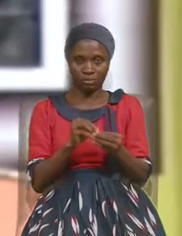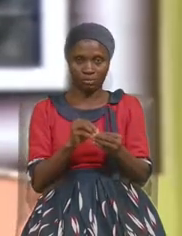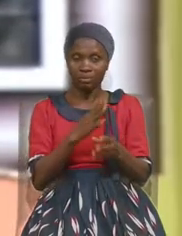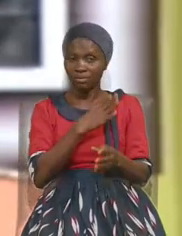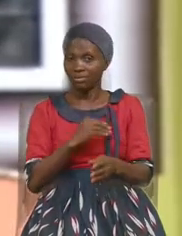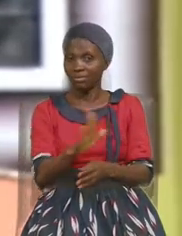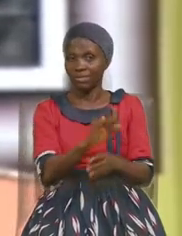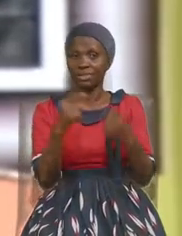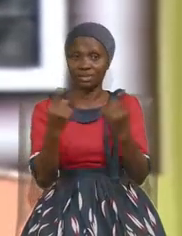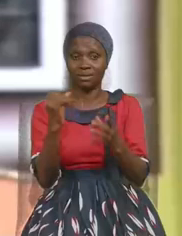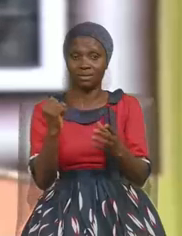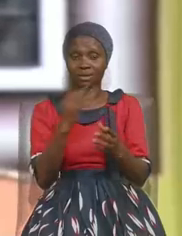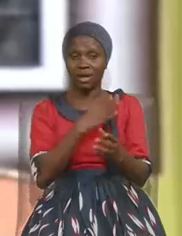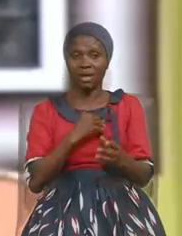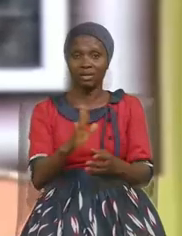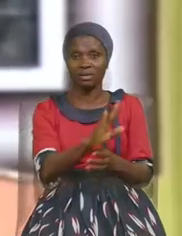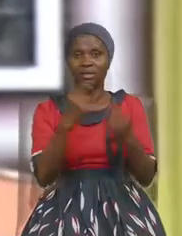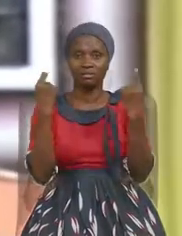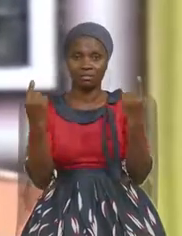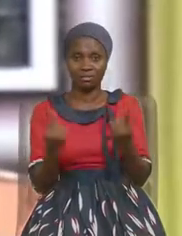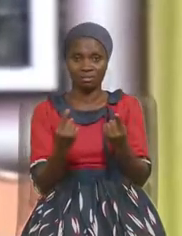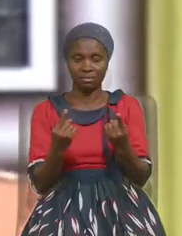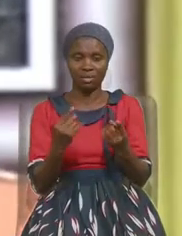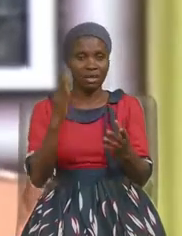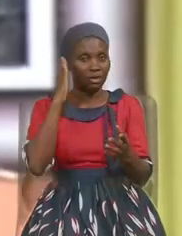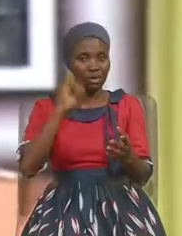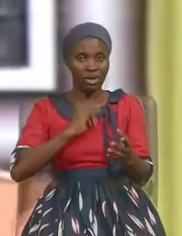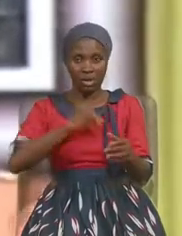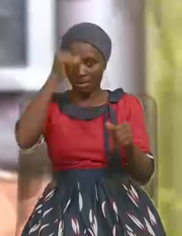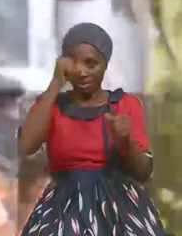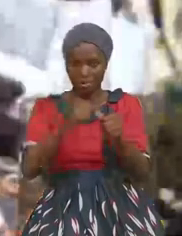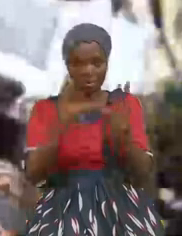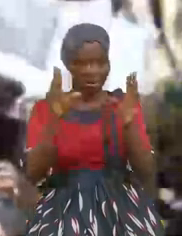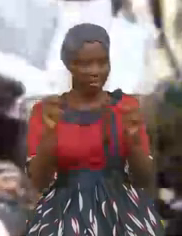Et je ne me souviendrai plus de leurs péchés, de leurs iniquités.